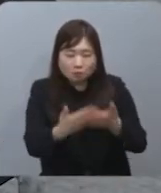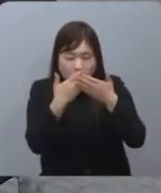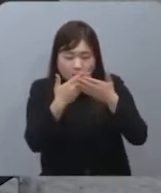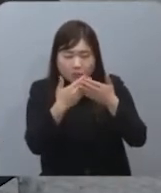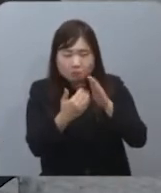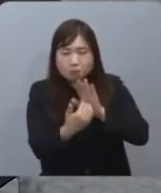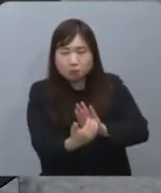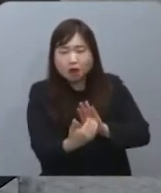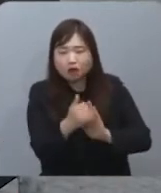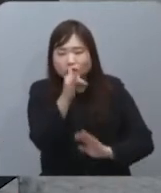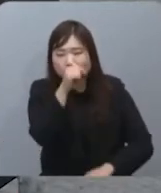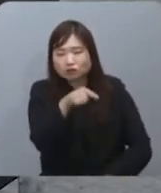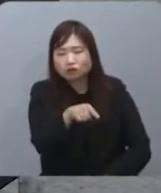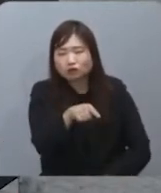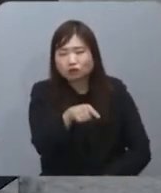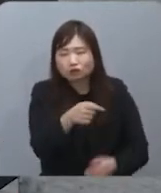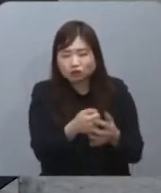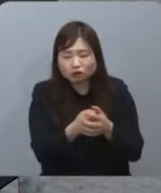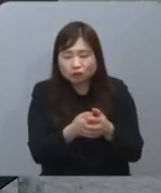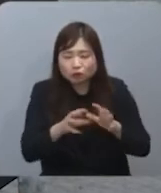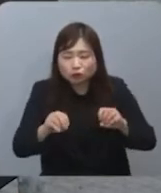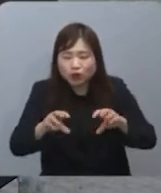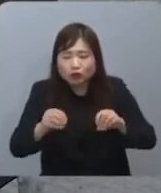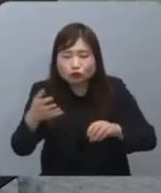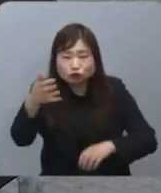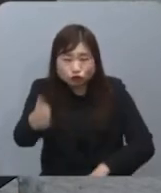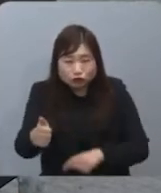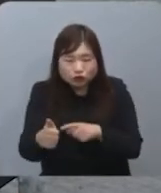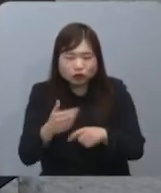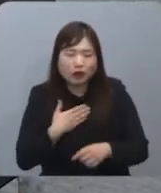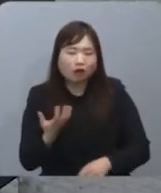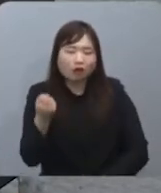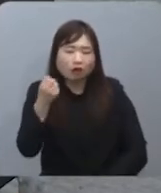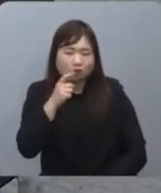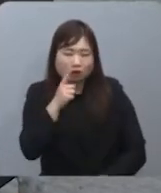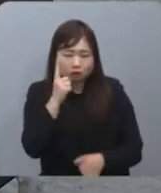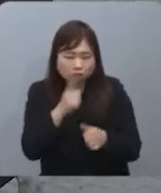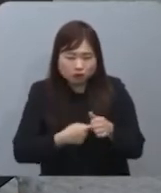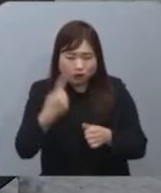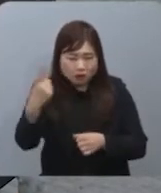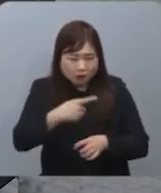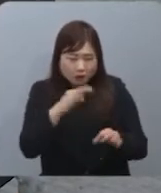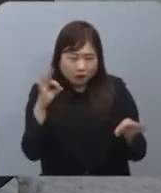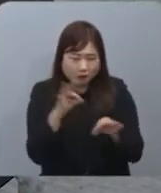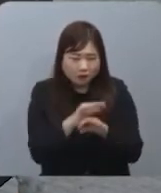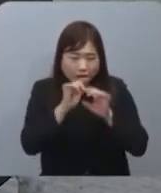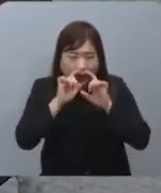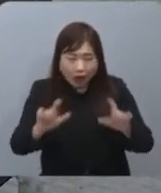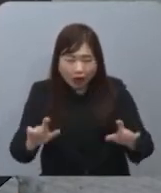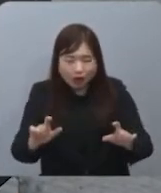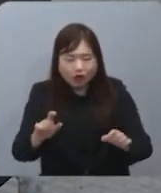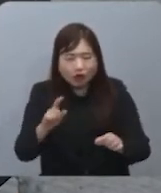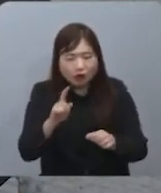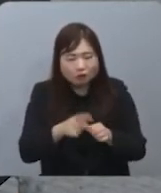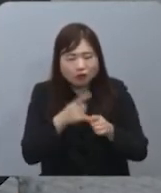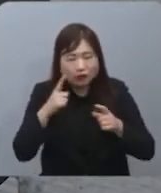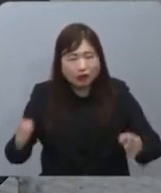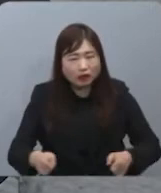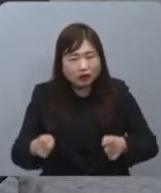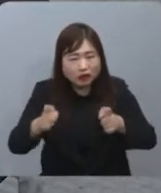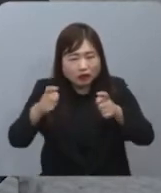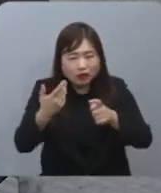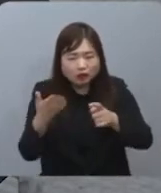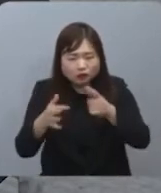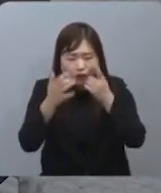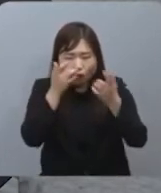씁니다 토지주 가 소유권을 주장하며 주민과 차량 통행을 금지한 건데요 이 같은 분쟁이 잇따르고 있지만 뚜렷한